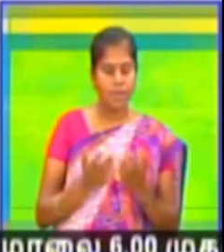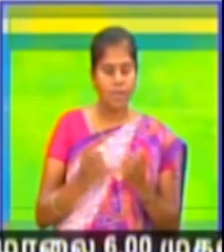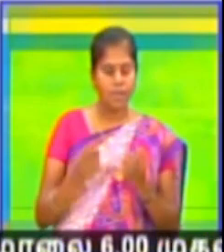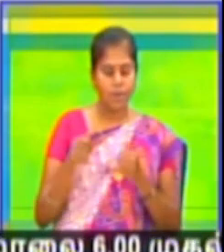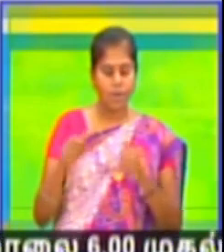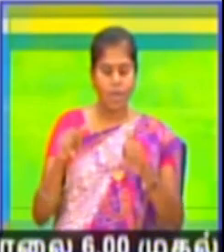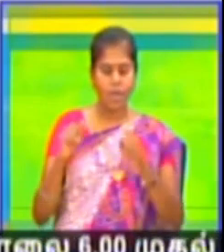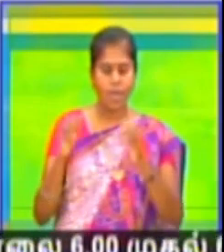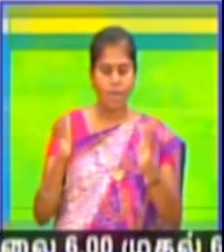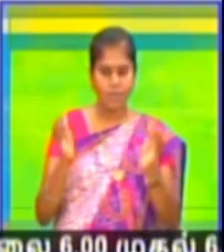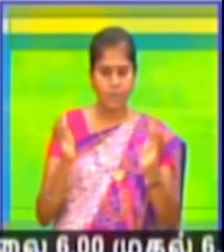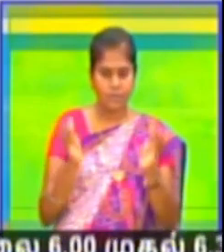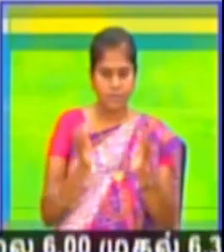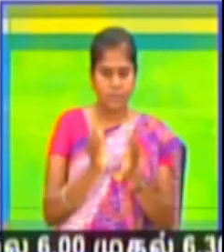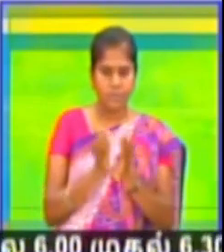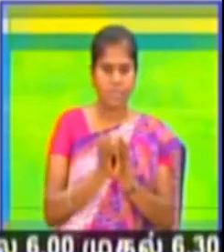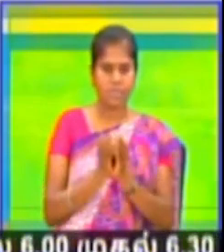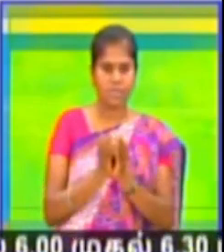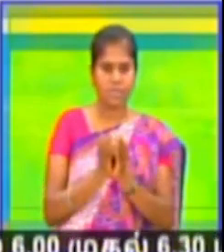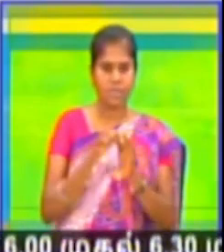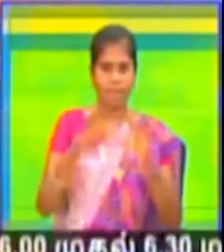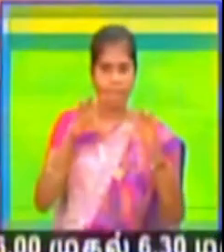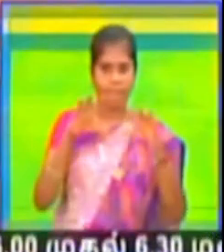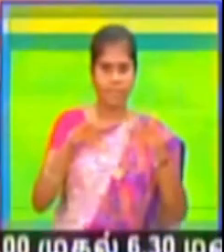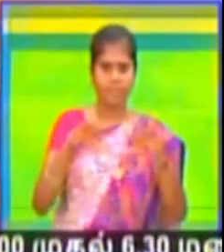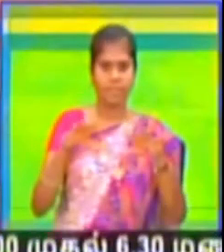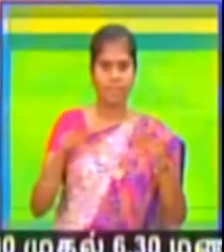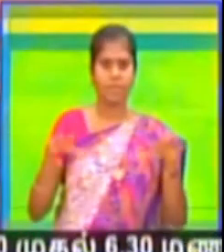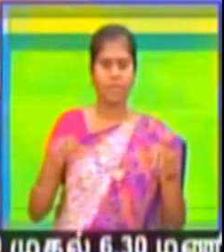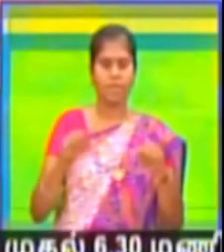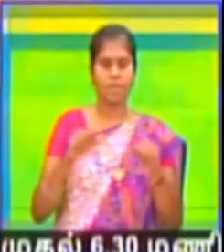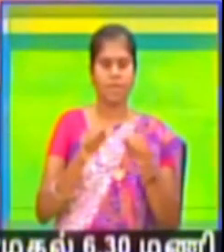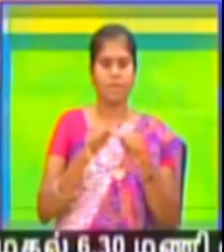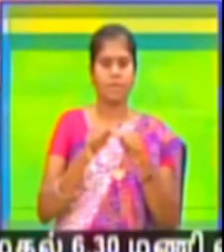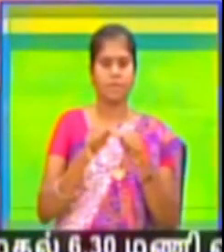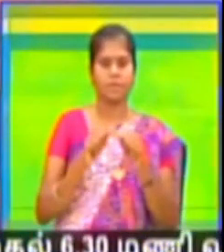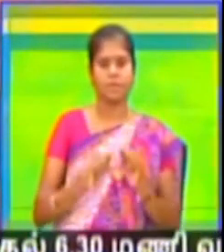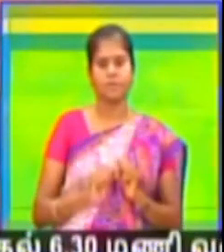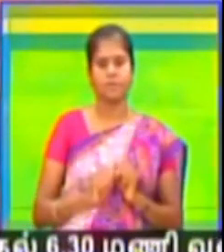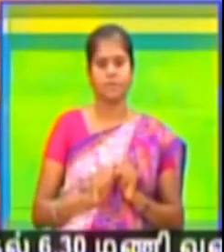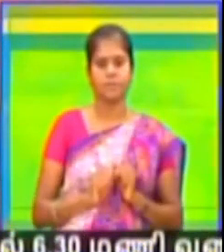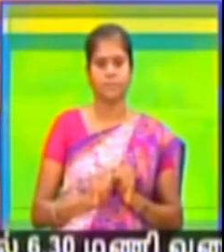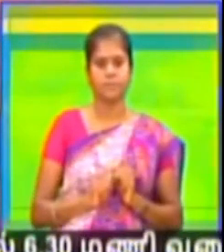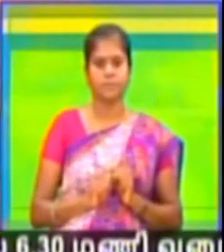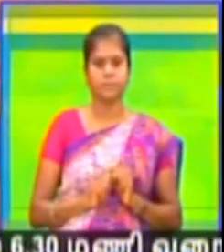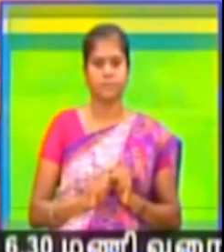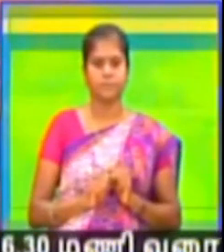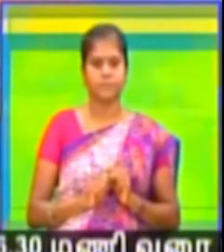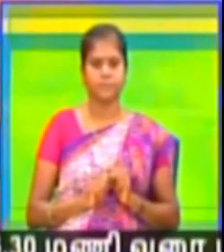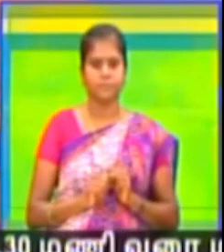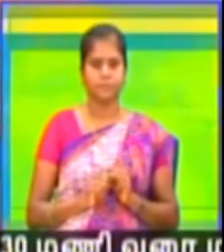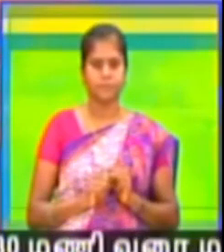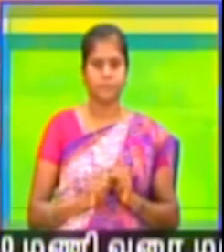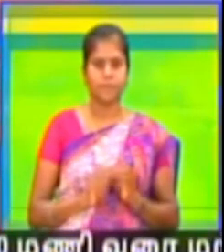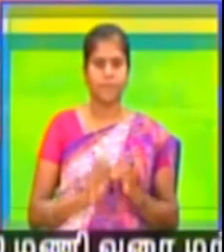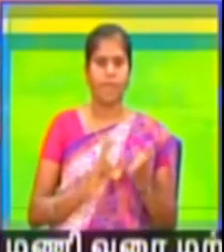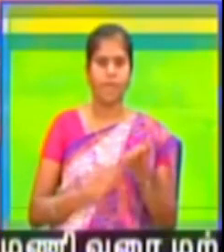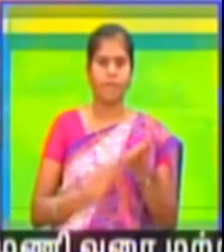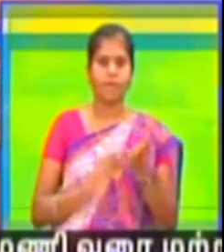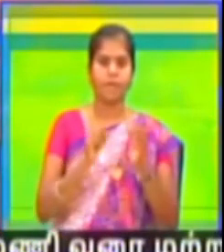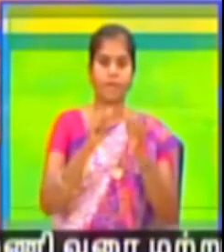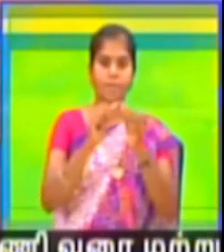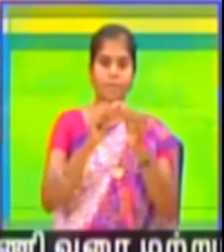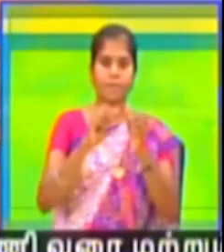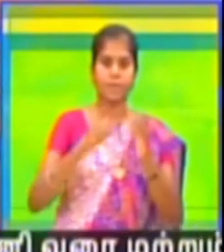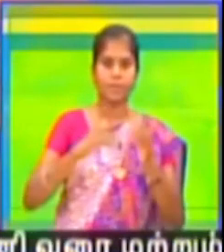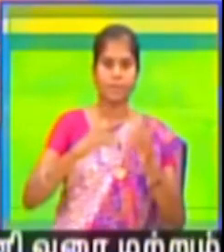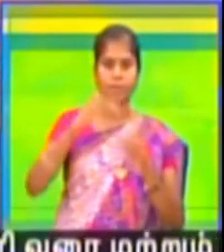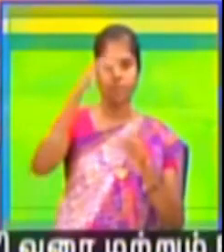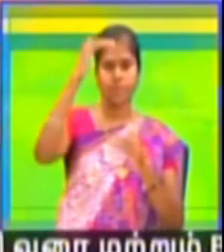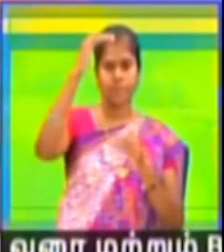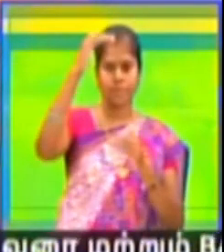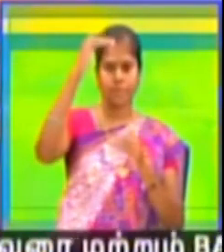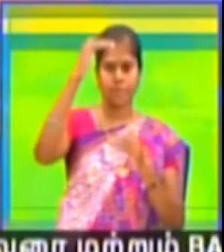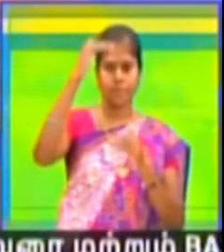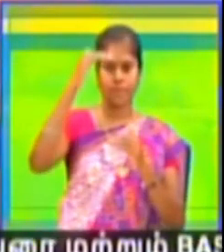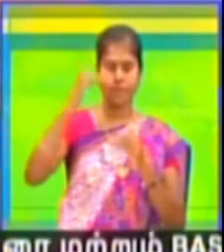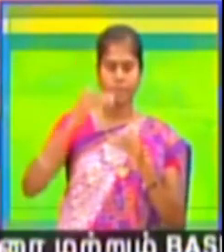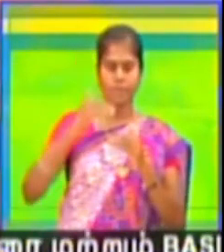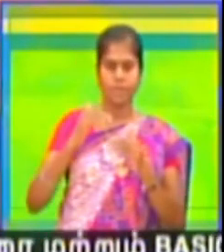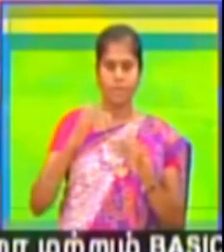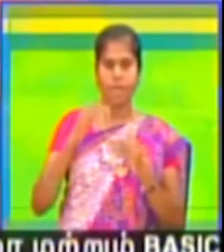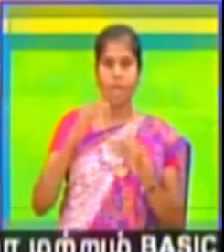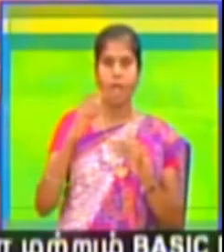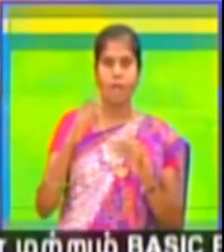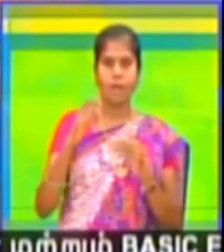நம்ம மத்திய அமெரிக்கா அப்படின்னு சொல்கிறோம். அது மட்டும் இல்லாமல் வட அமெரிக்காவினுடைய மேற்பகுதியில்